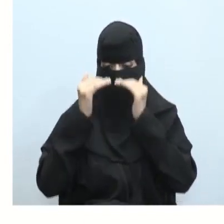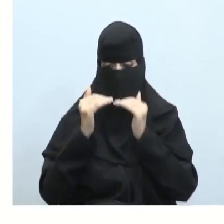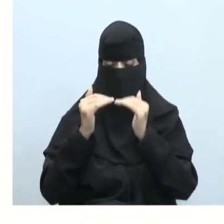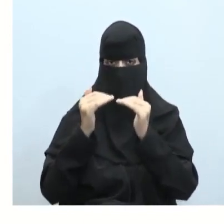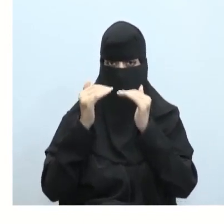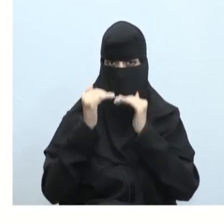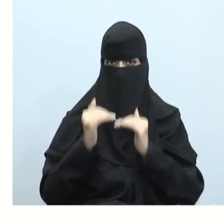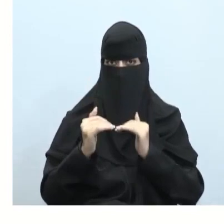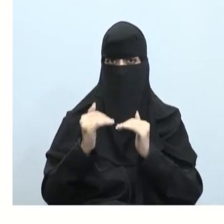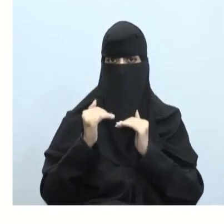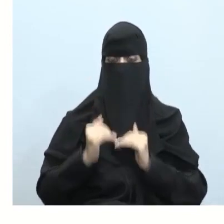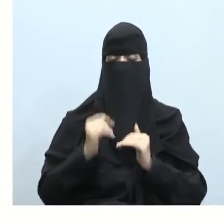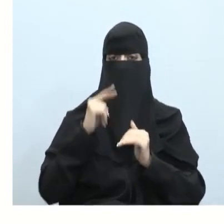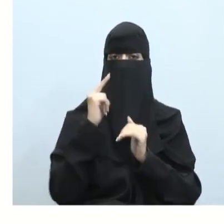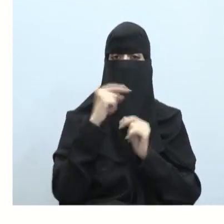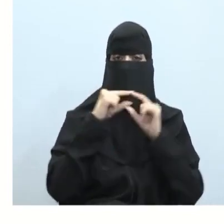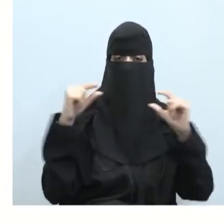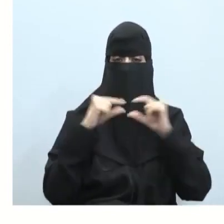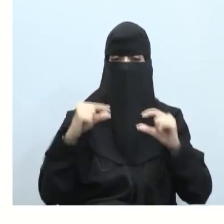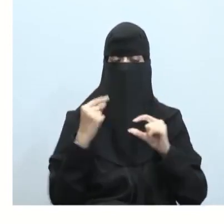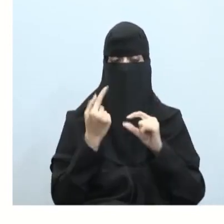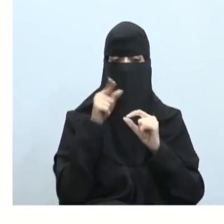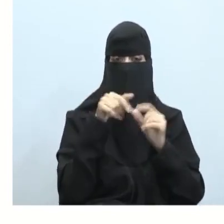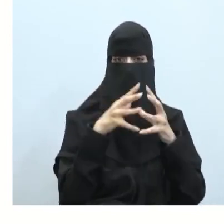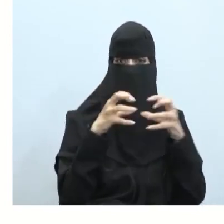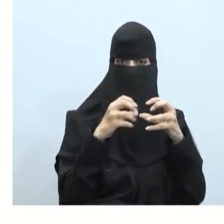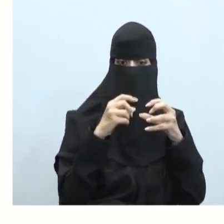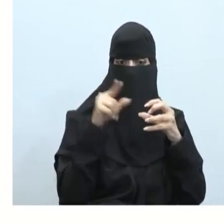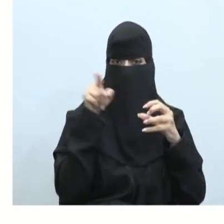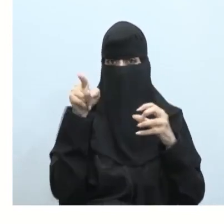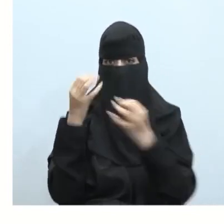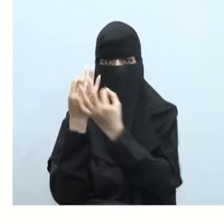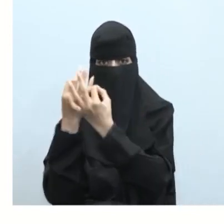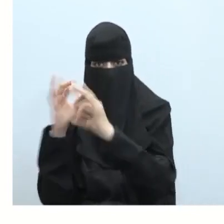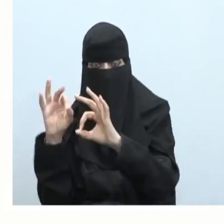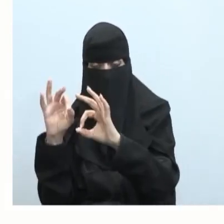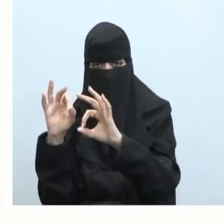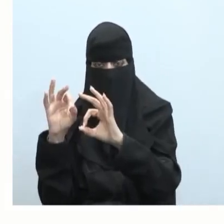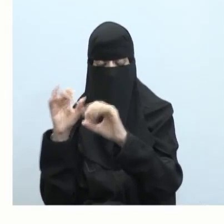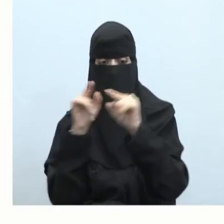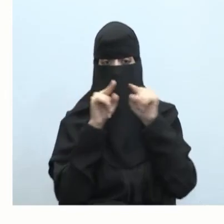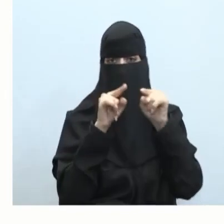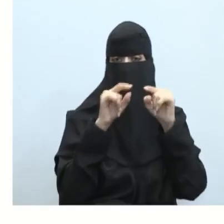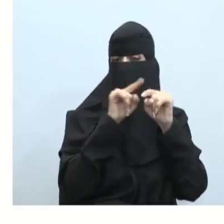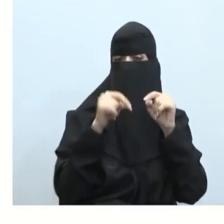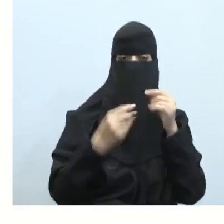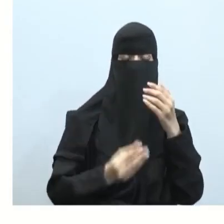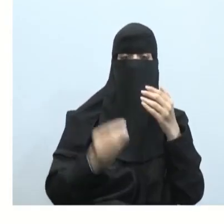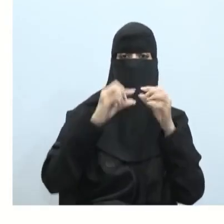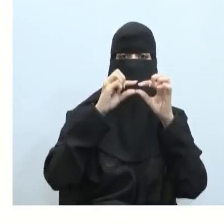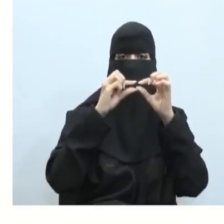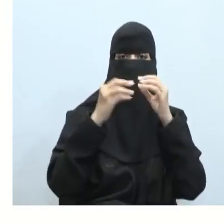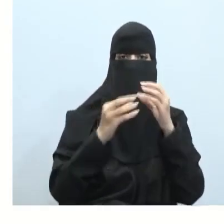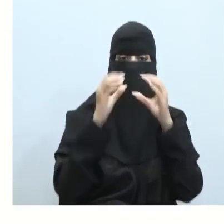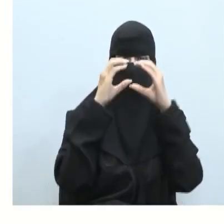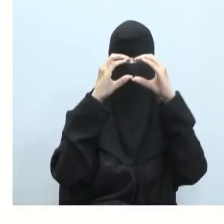التاليه اثناء تشغيل البرنامج بمعنى هنا لدينا باكمله في المترجم وفي المفسر كتله